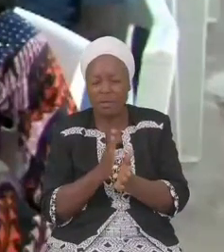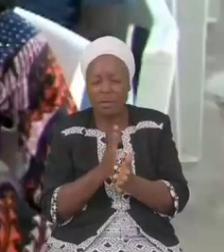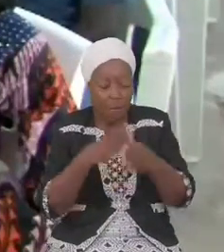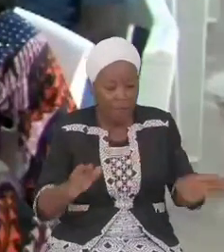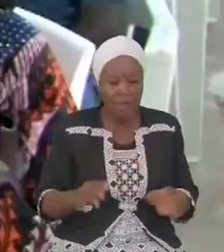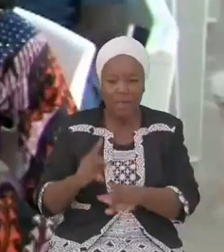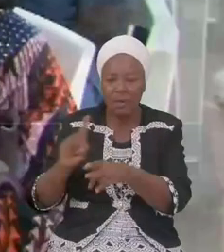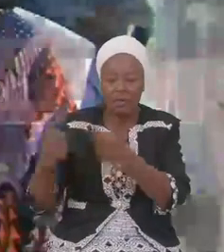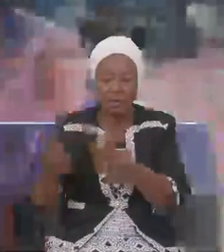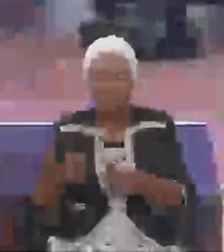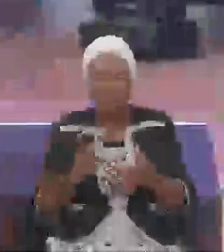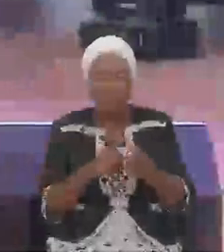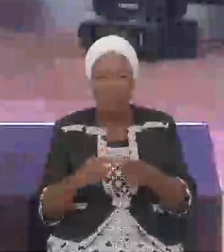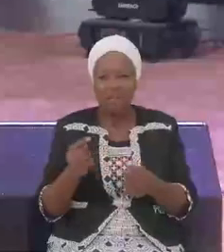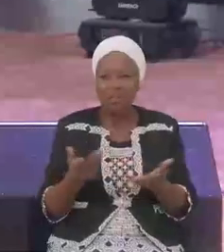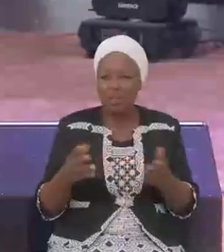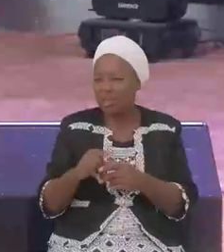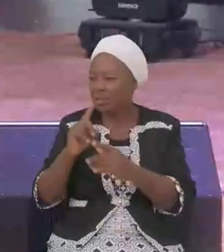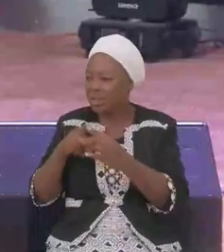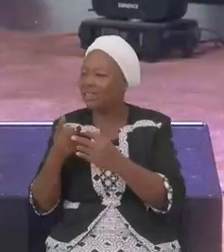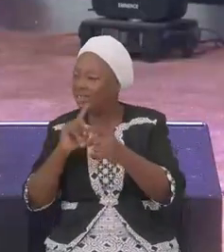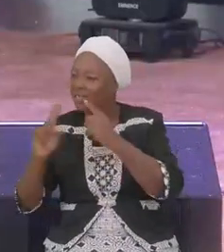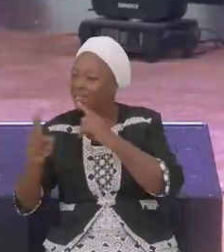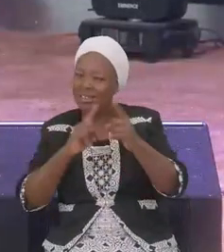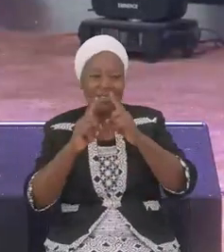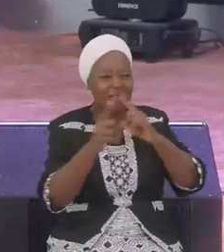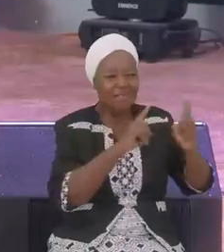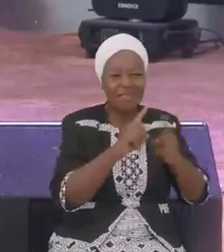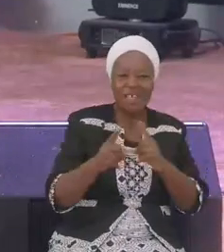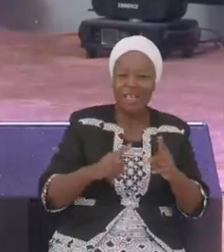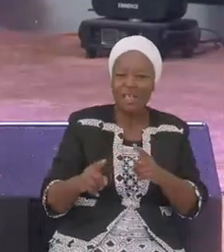Rapidement, quand termine le message, mais on parle au corps